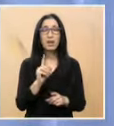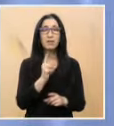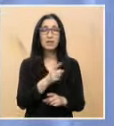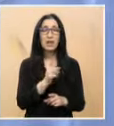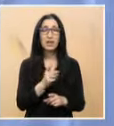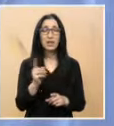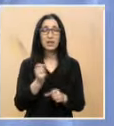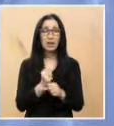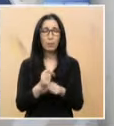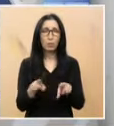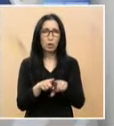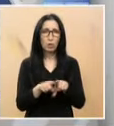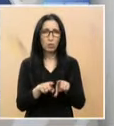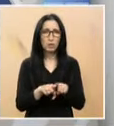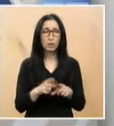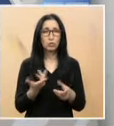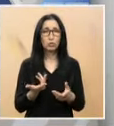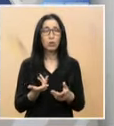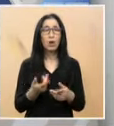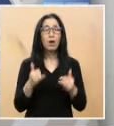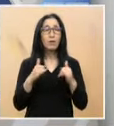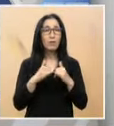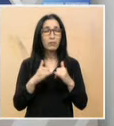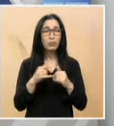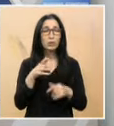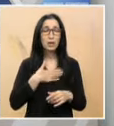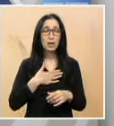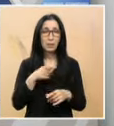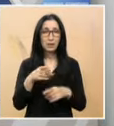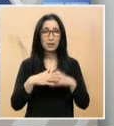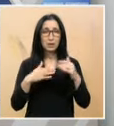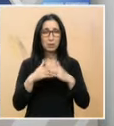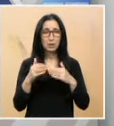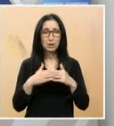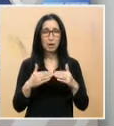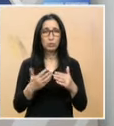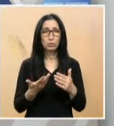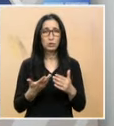работи едно и също нещо. Мисля да следвам висше образование в нашия университет тук в Русе, има тази специалност.